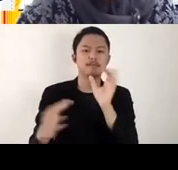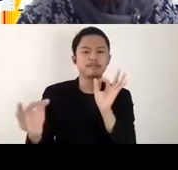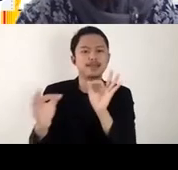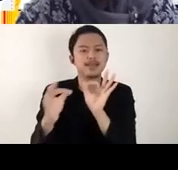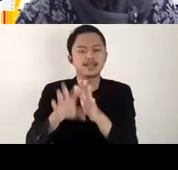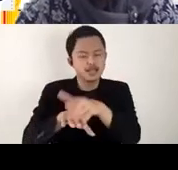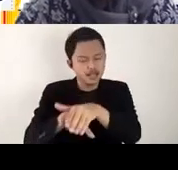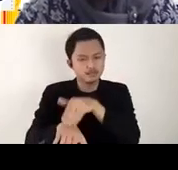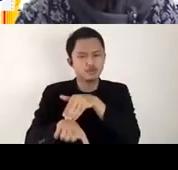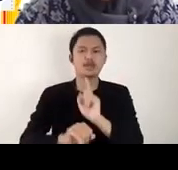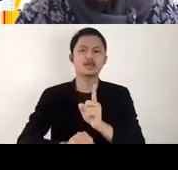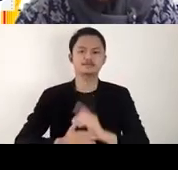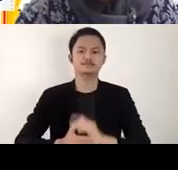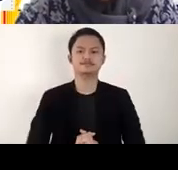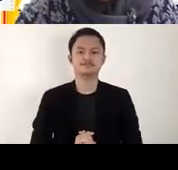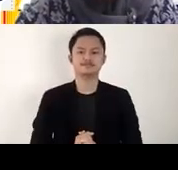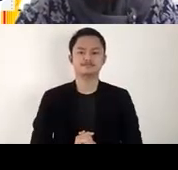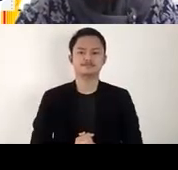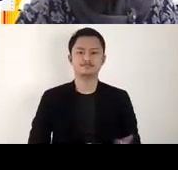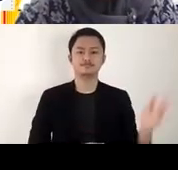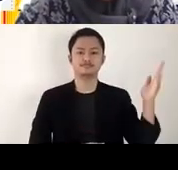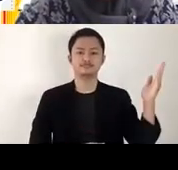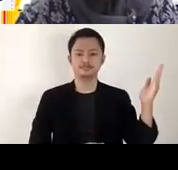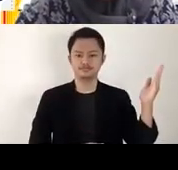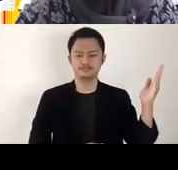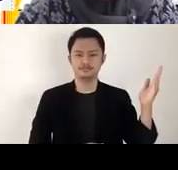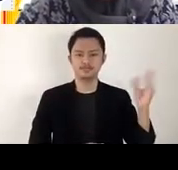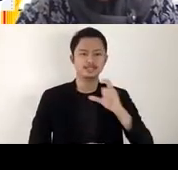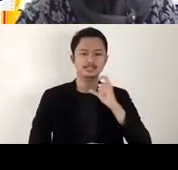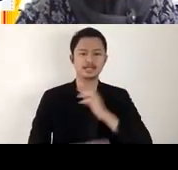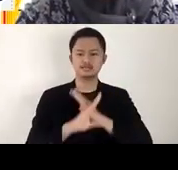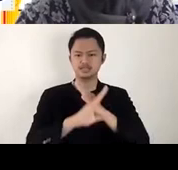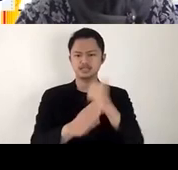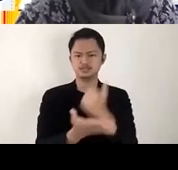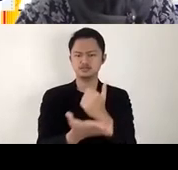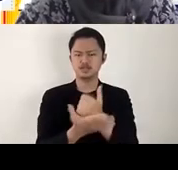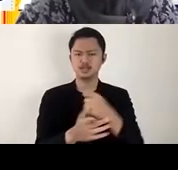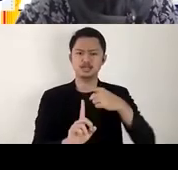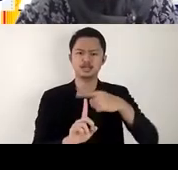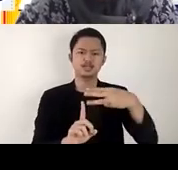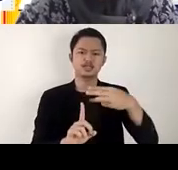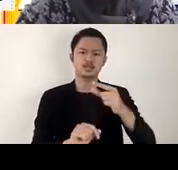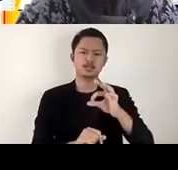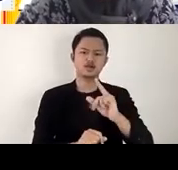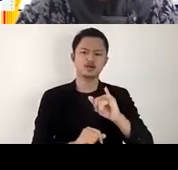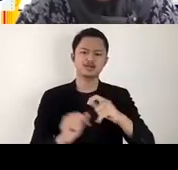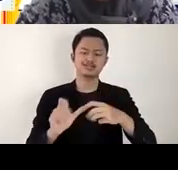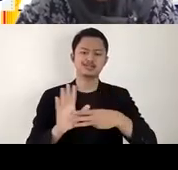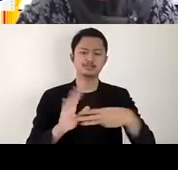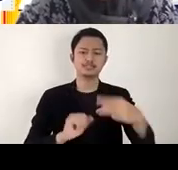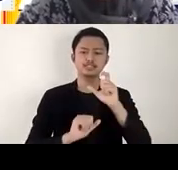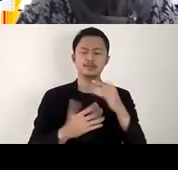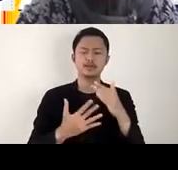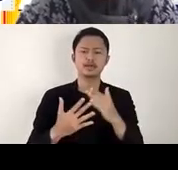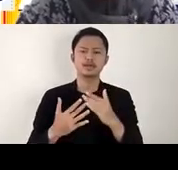terorisme adalah Mbak pencegahan disebutkan bahwa pencegahan terorisme ini dilakukan melalui kesiapsiagaan